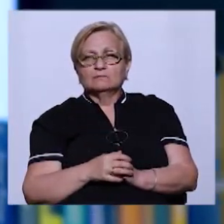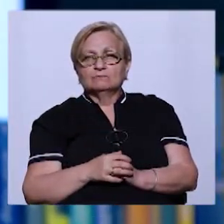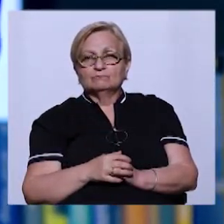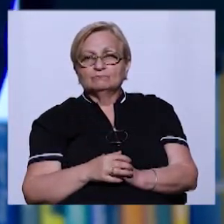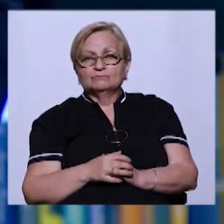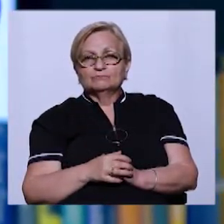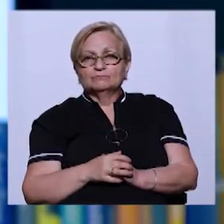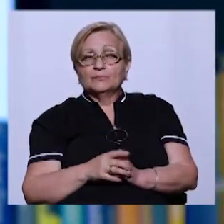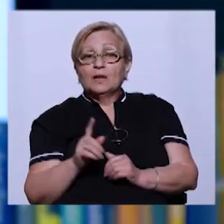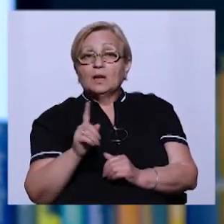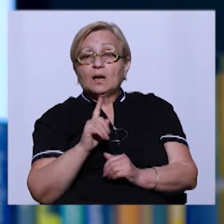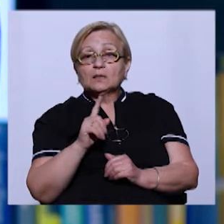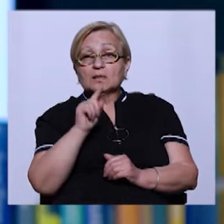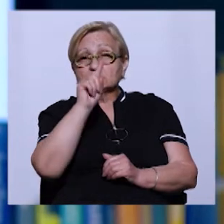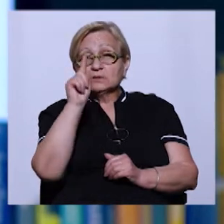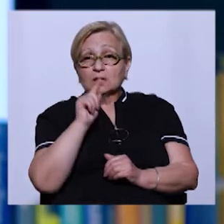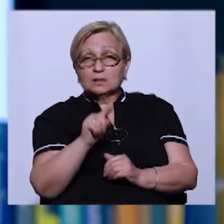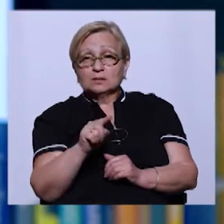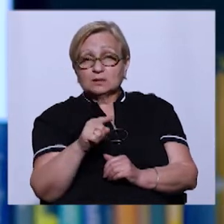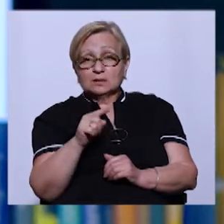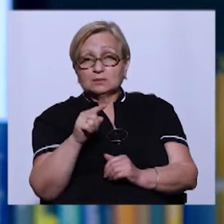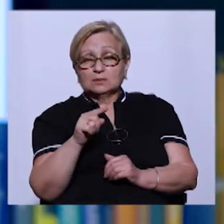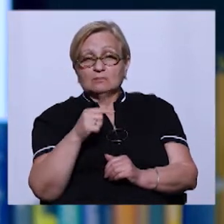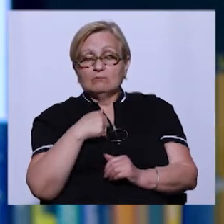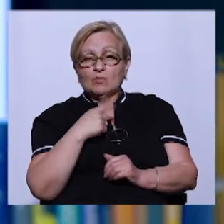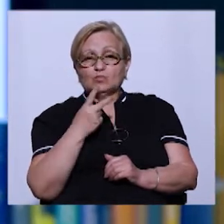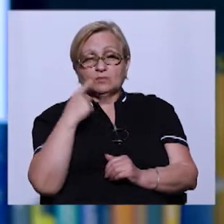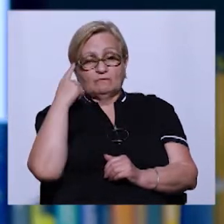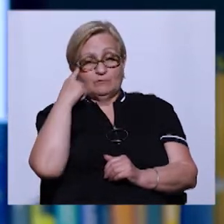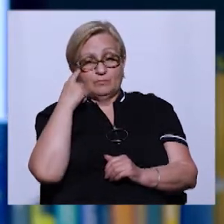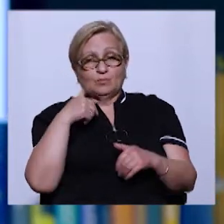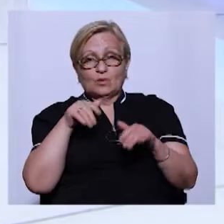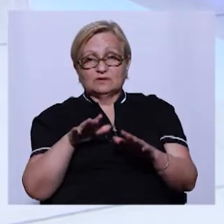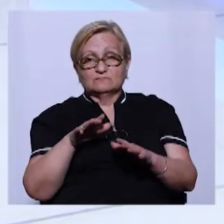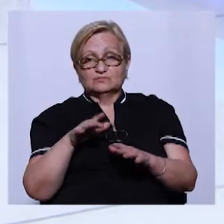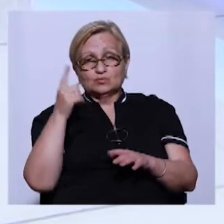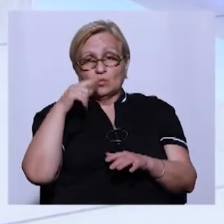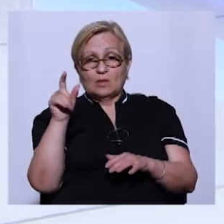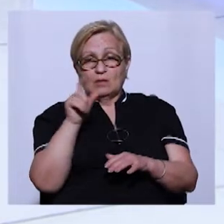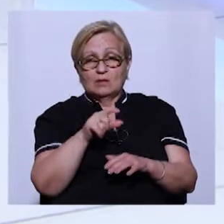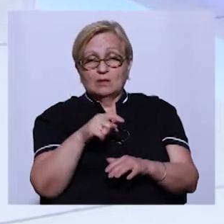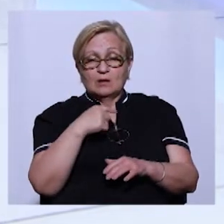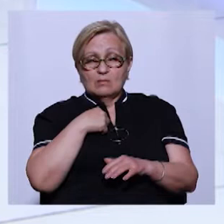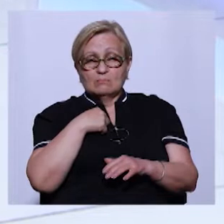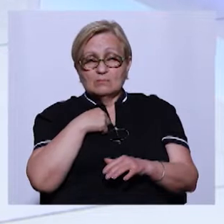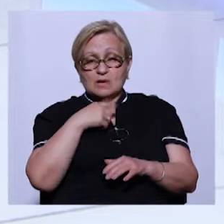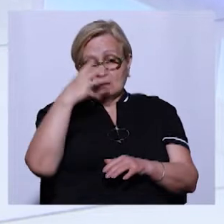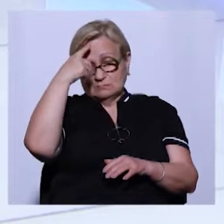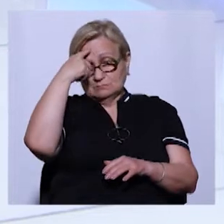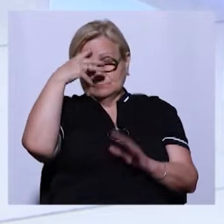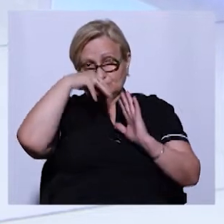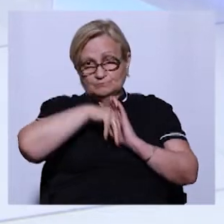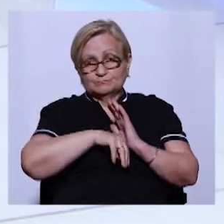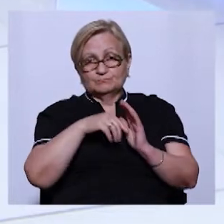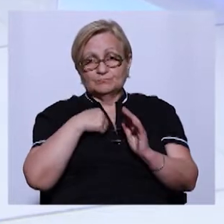რა საკითხიც არ უნდა დამისვა მე, ანუ რა გადასაწყვეტიც არ უნდა მითხრამე ამოცანა. რაც ჩემი ცოდნაა მაქვს მე,